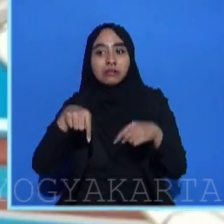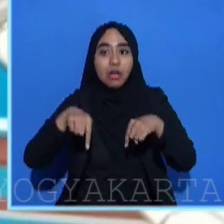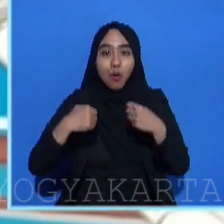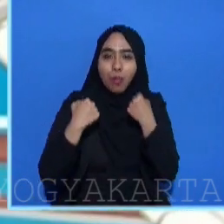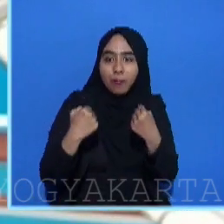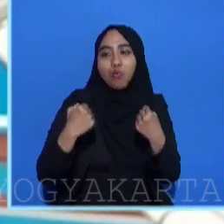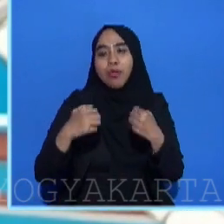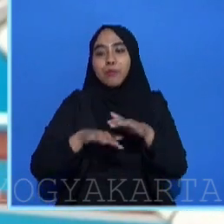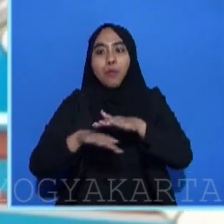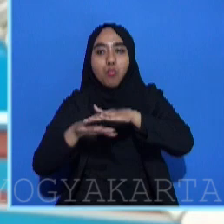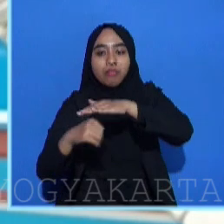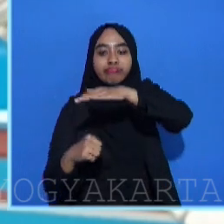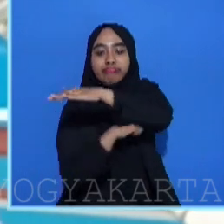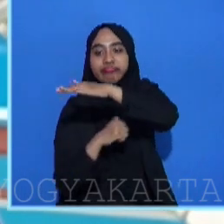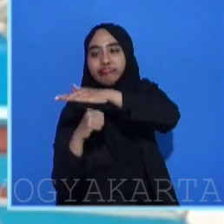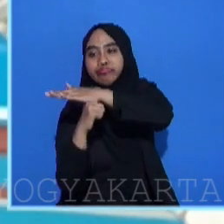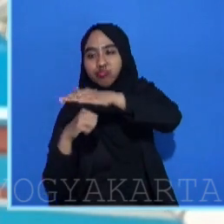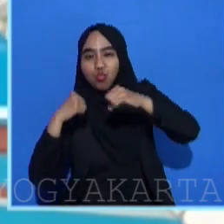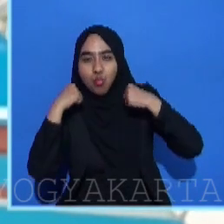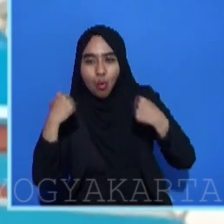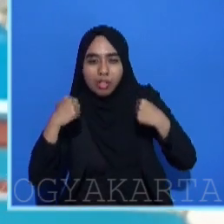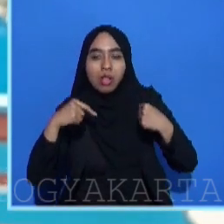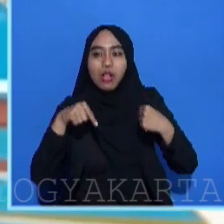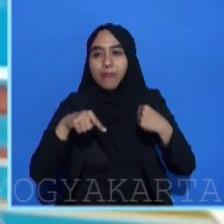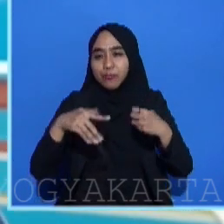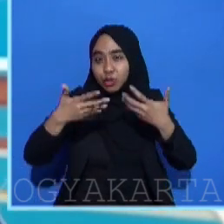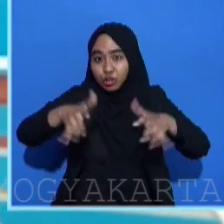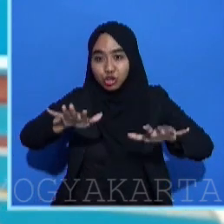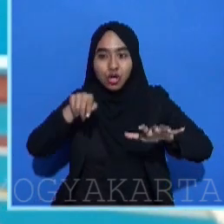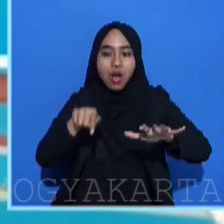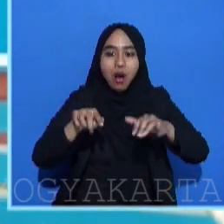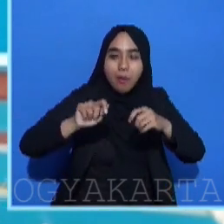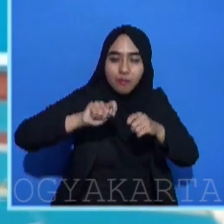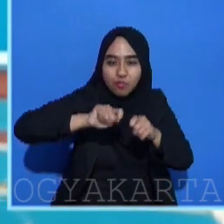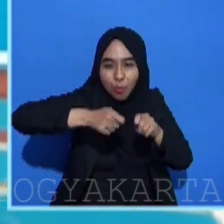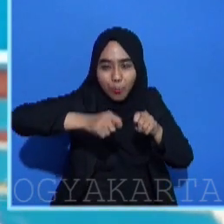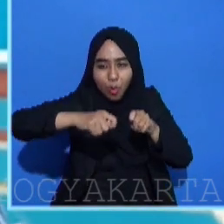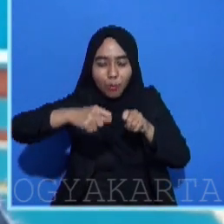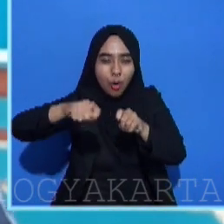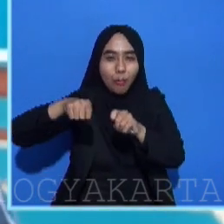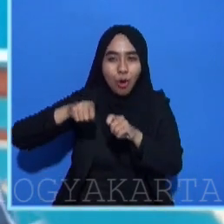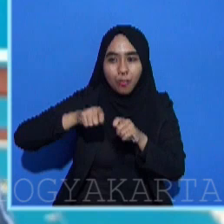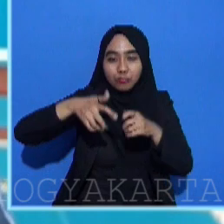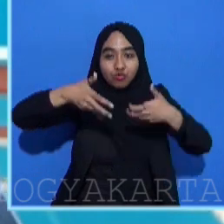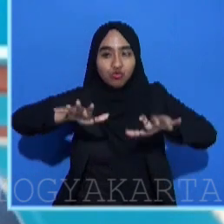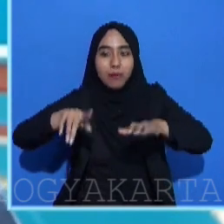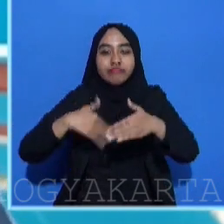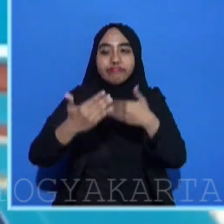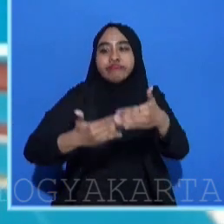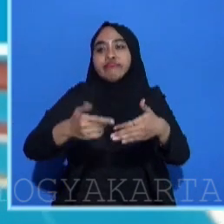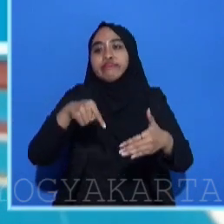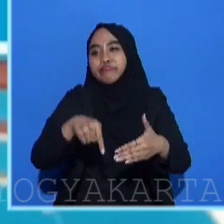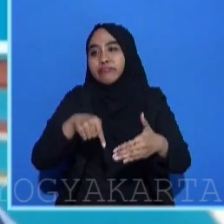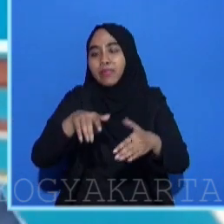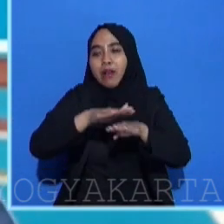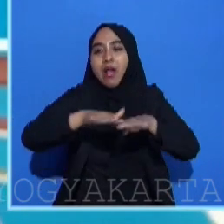bagian bawah hidung setelah kena perbuatan selesai pemasangan baut dan sejarahnya baru dilaksanakan pembongkaran